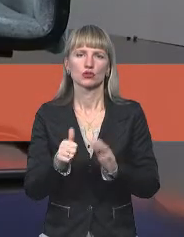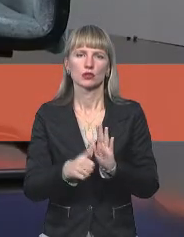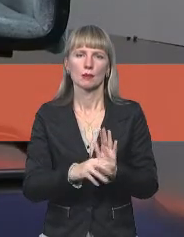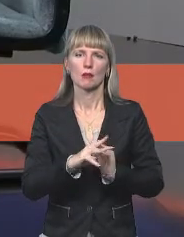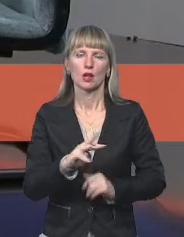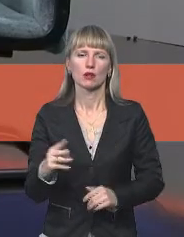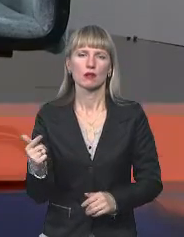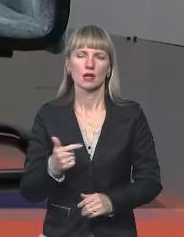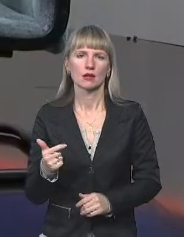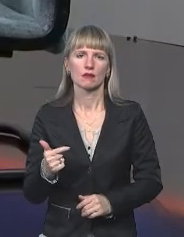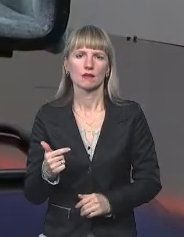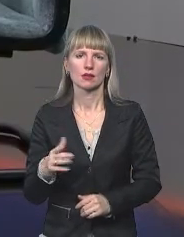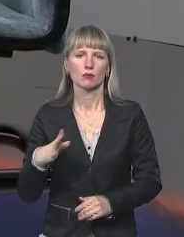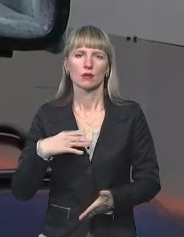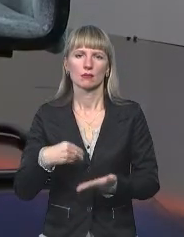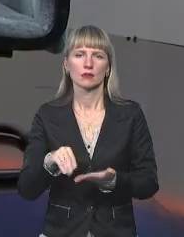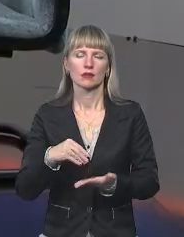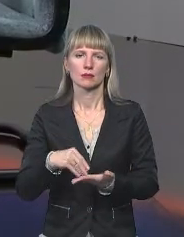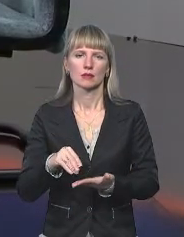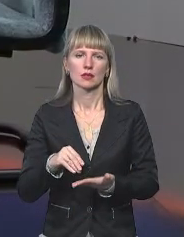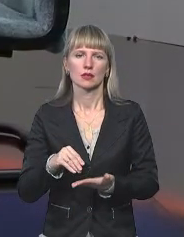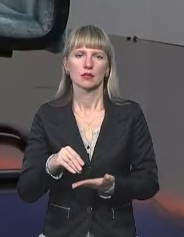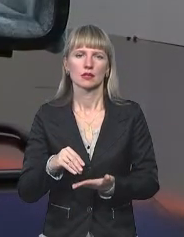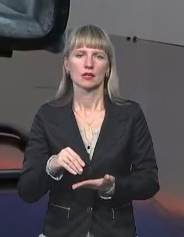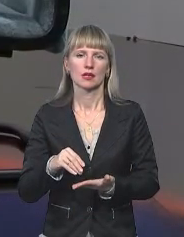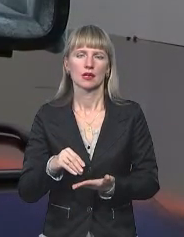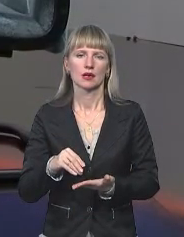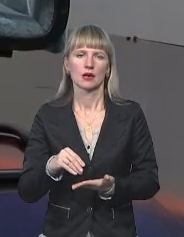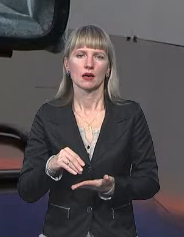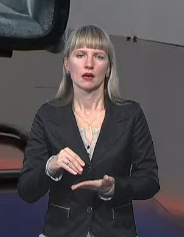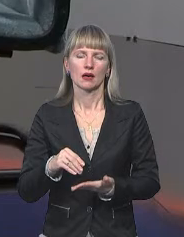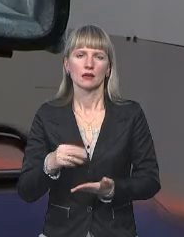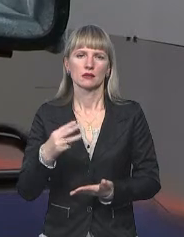16 мільйонів гривень і було придбано, зокрема, 272 ноутбуки.